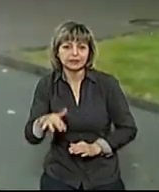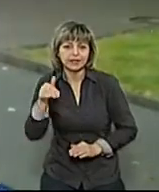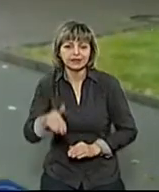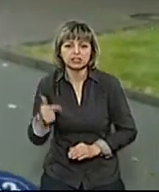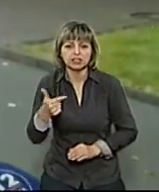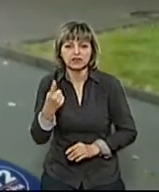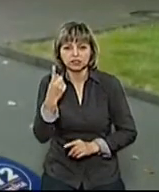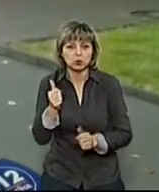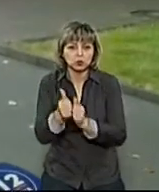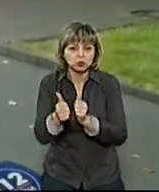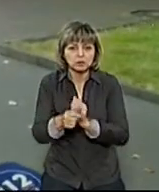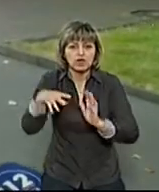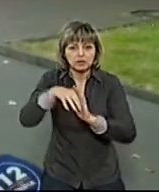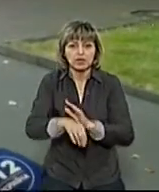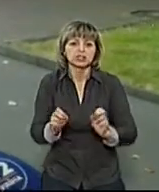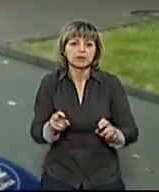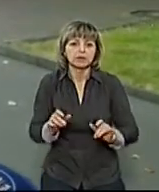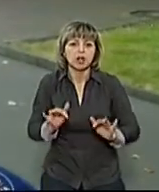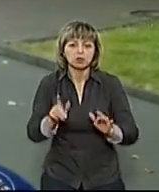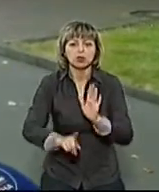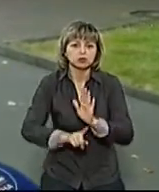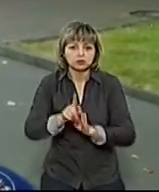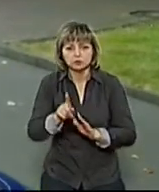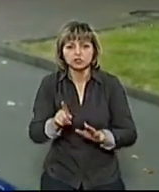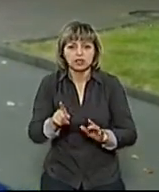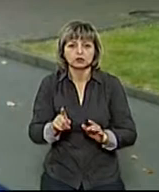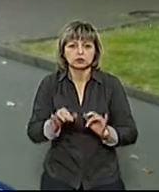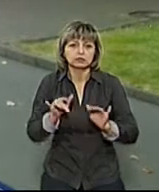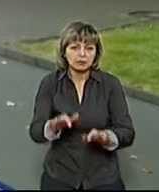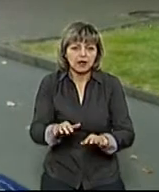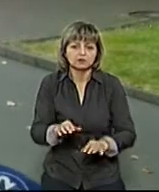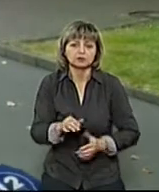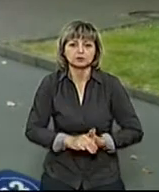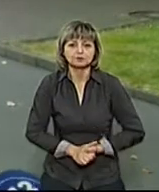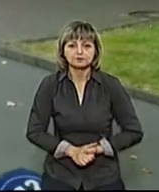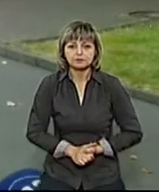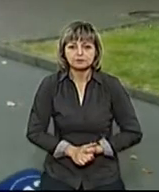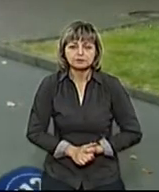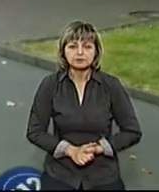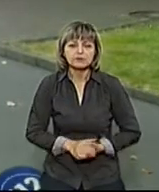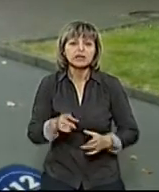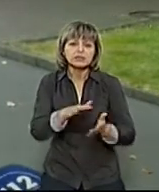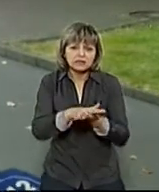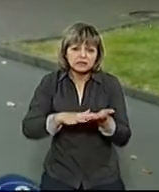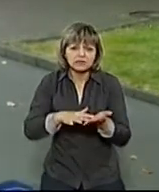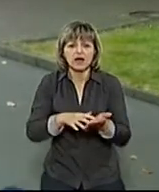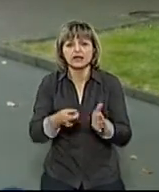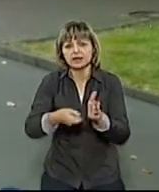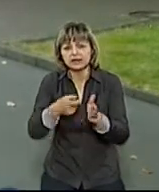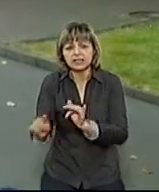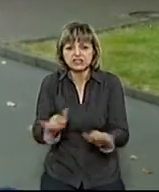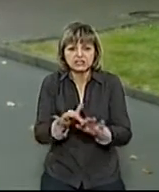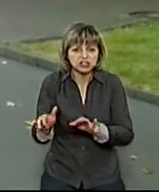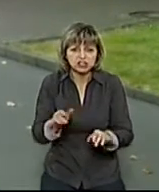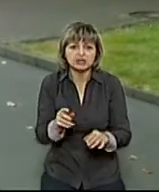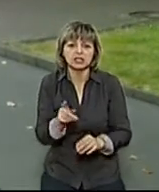зміну. Наразі в межах кримінального провадження, розпочатого за частиною 3 статті 368 Кримінального кодексу України, тривають невідкладні слідчі дії